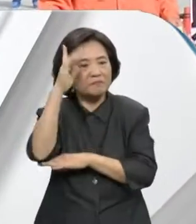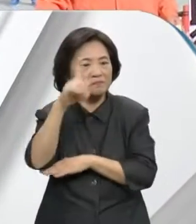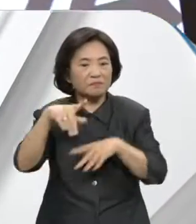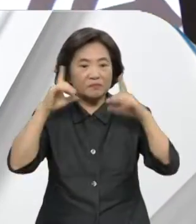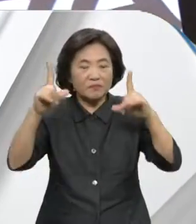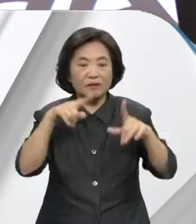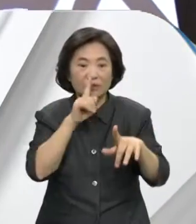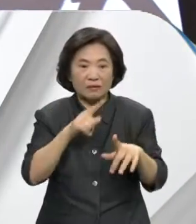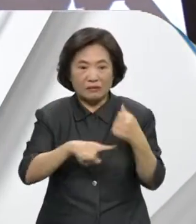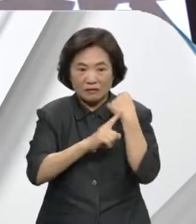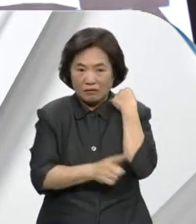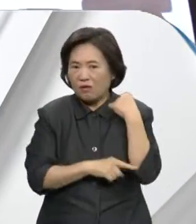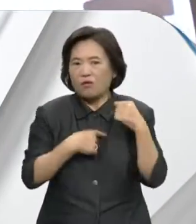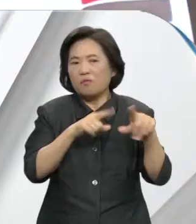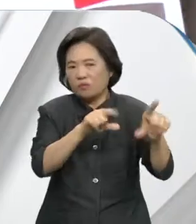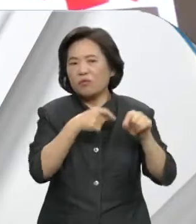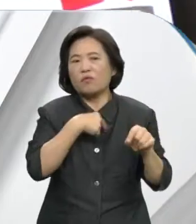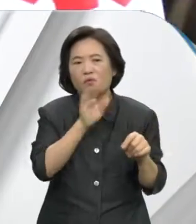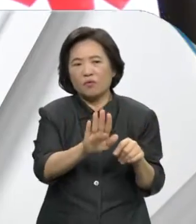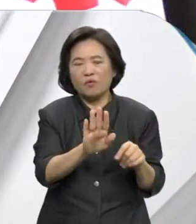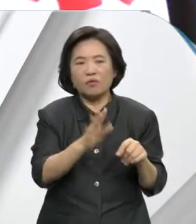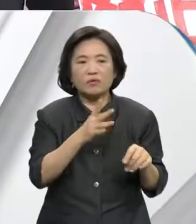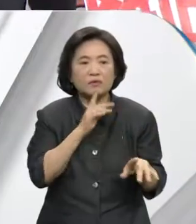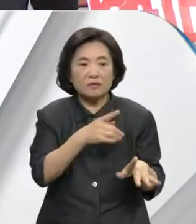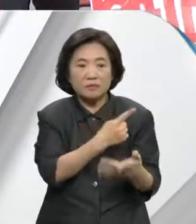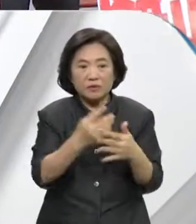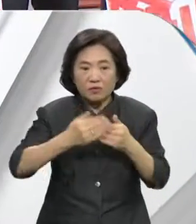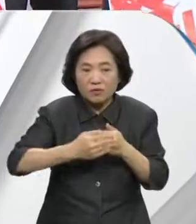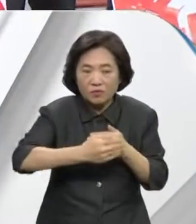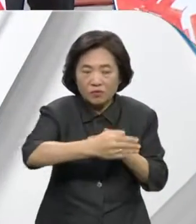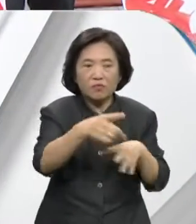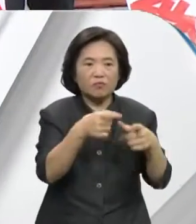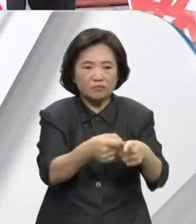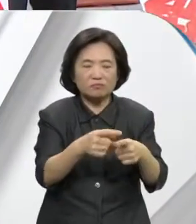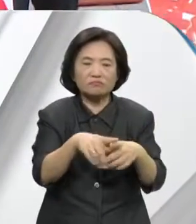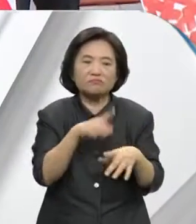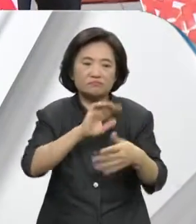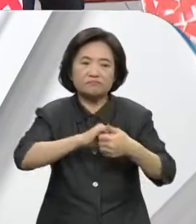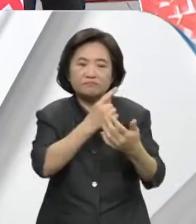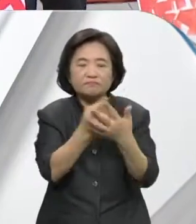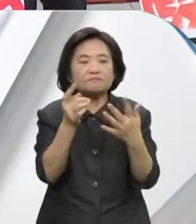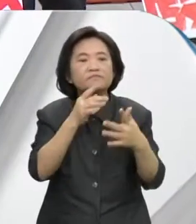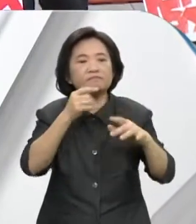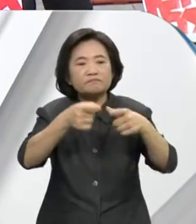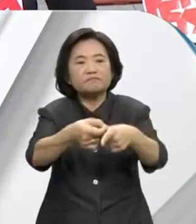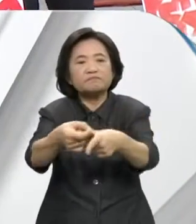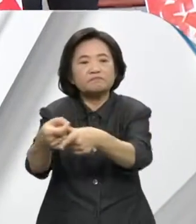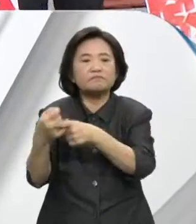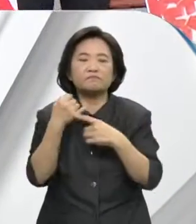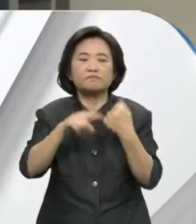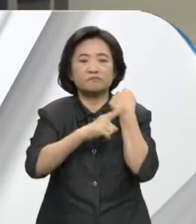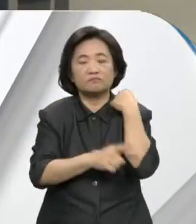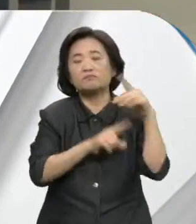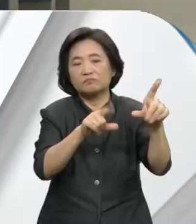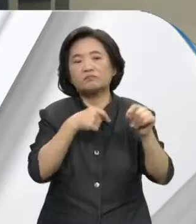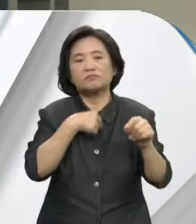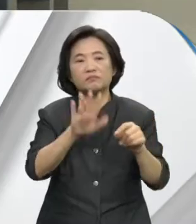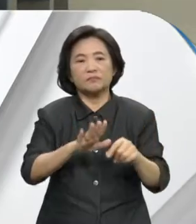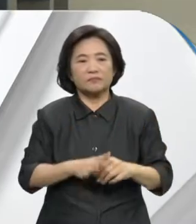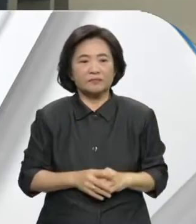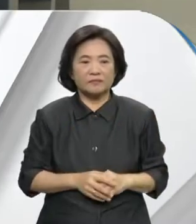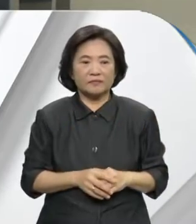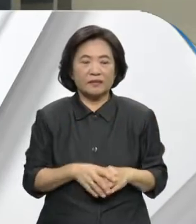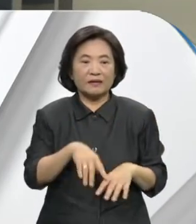府强调，车队某唔合法的事情，还加个好流程，都可以公开透明，总可以做法旁证。 那业者